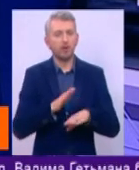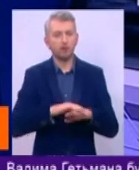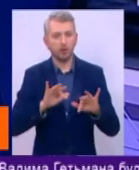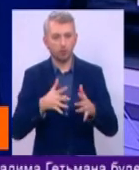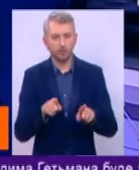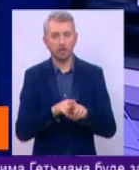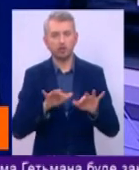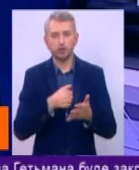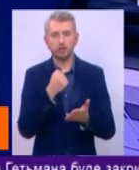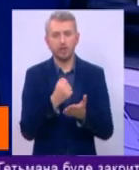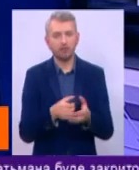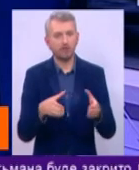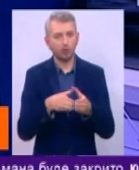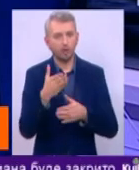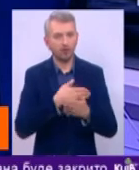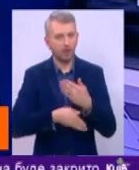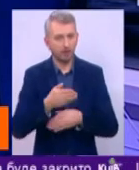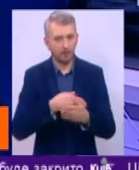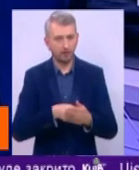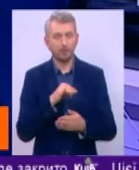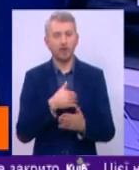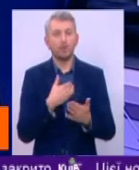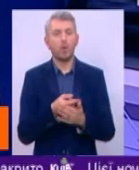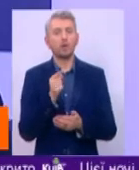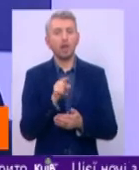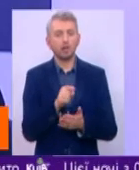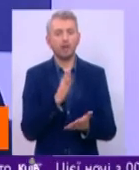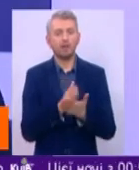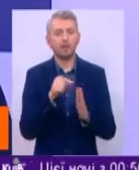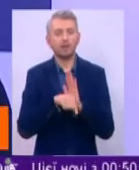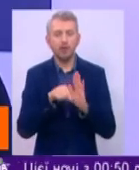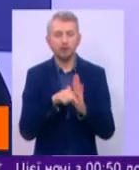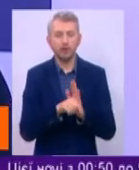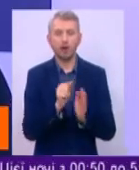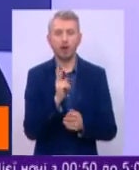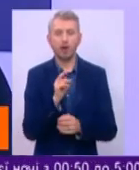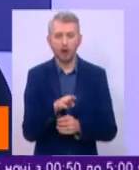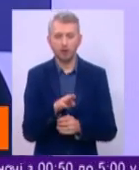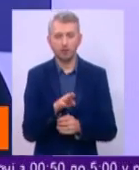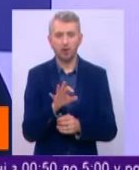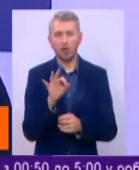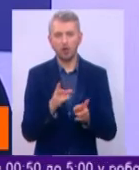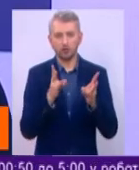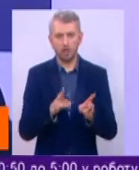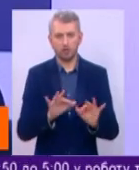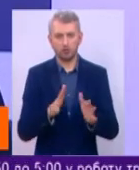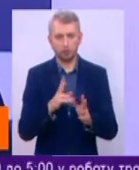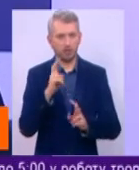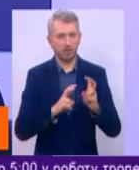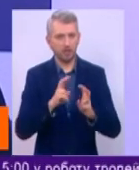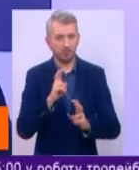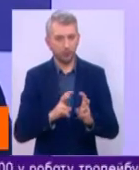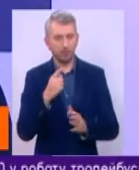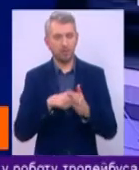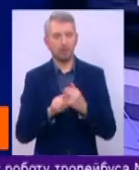в таких случаях устанавливается группа инвалидности. И вот тогда имеет значение именно акт о несчастном случае на производстве, потому